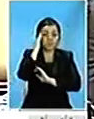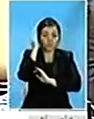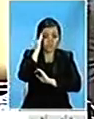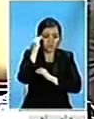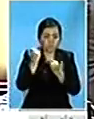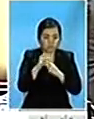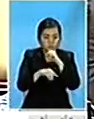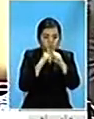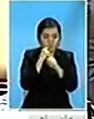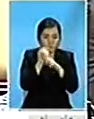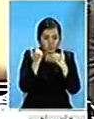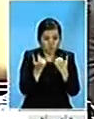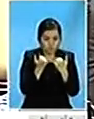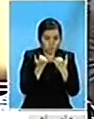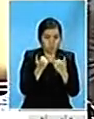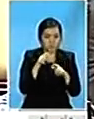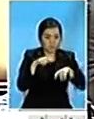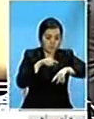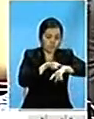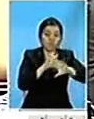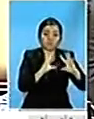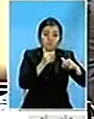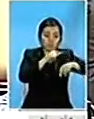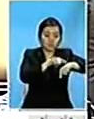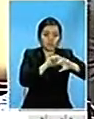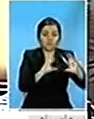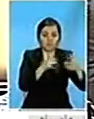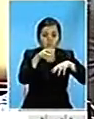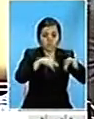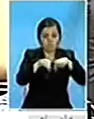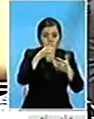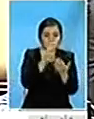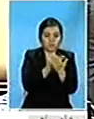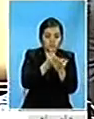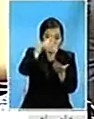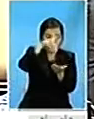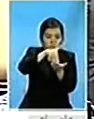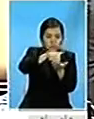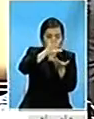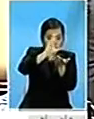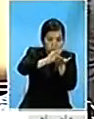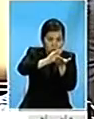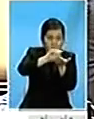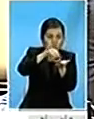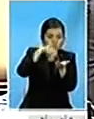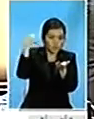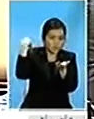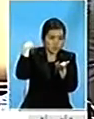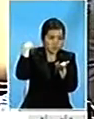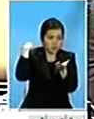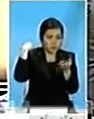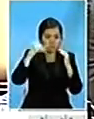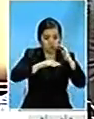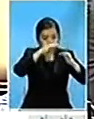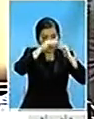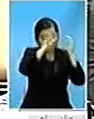ปัจจุบันแม้ว่าจะเหลืออีกไม่กี่วันก็ตามในการดำเนินการในส่วนที่จำเป็นต่อเศรษฐกิจสังคมและความมีเสถียรภ